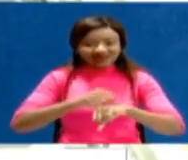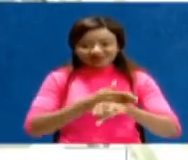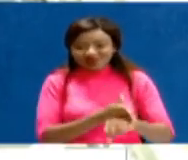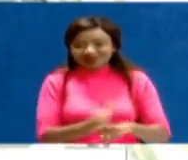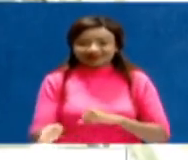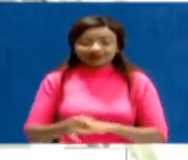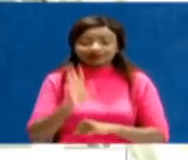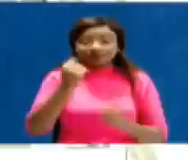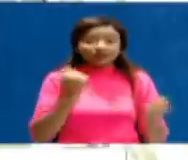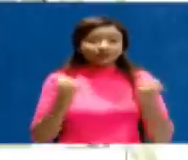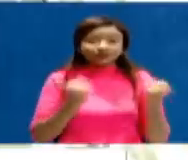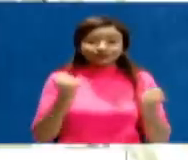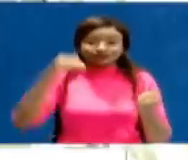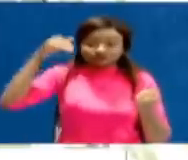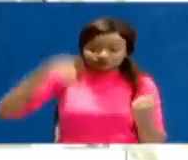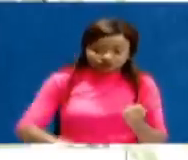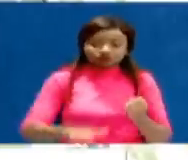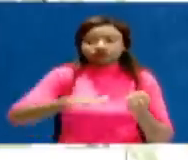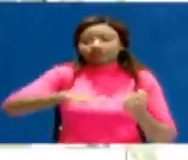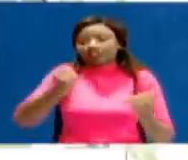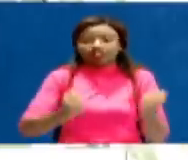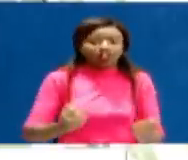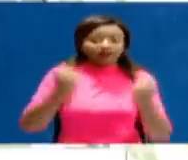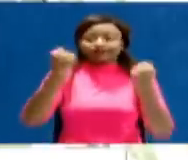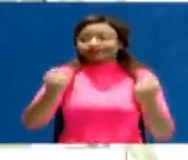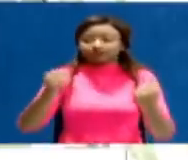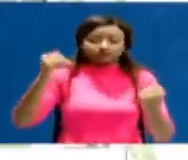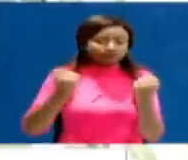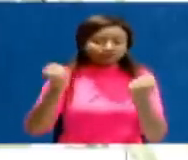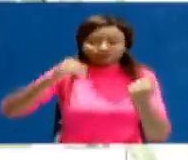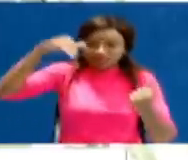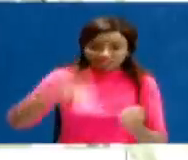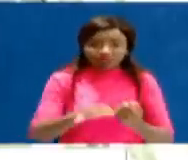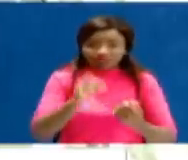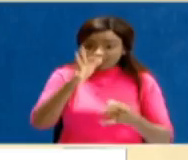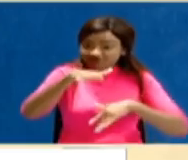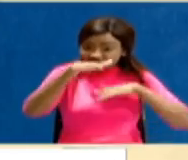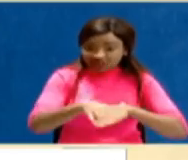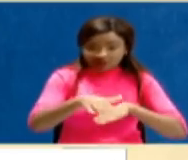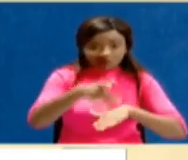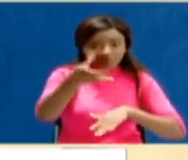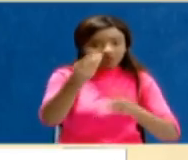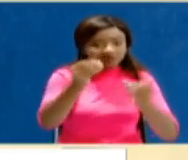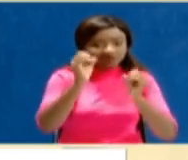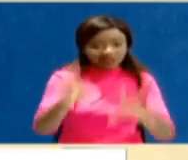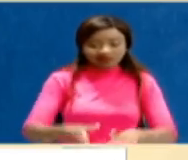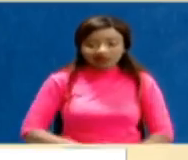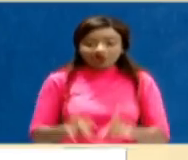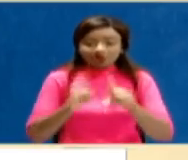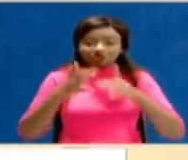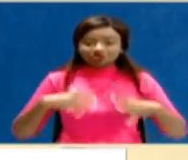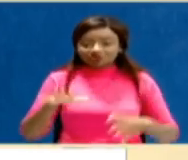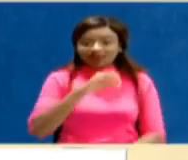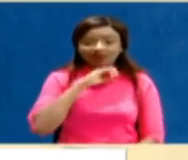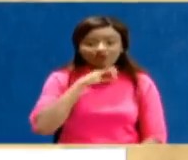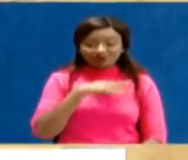sababu gari inaingia kwa shimo ikiamka, Sasa kukiwa na jamu, unachukua zaidi ya wanao. Hata baada ya wenyeji kulalamikia ubovu